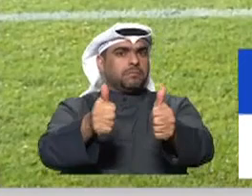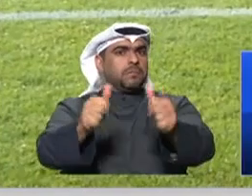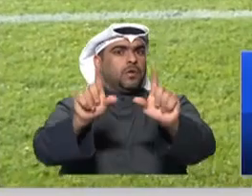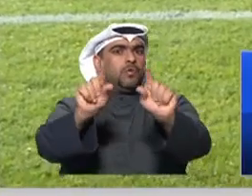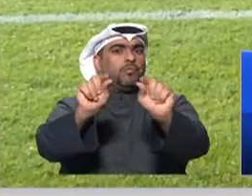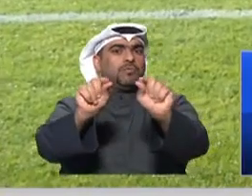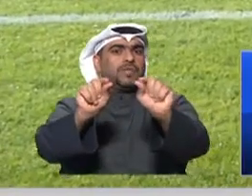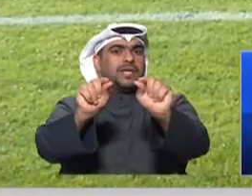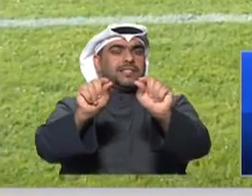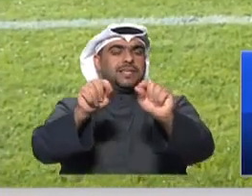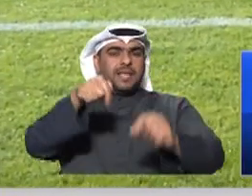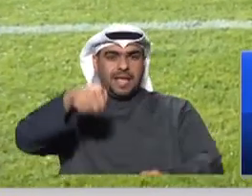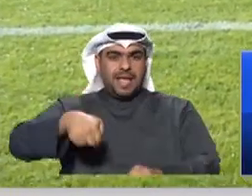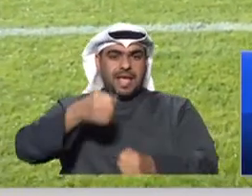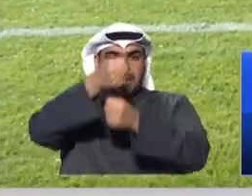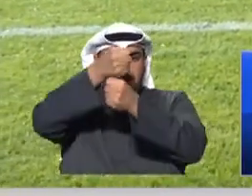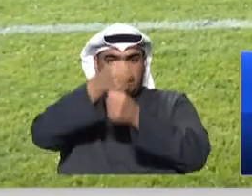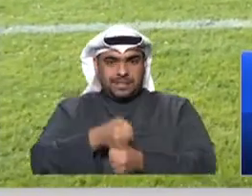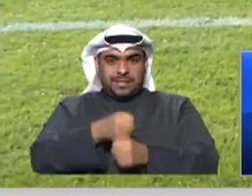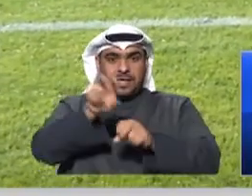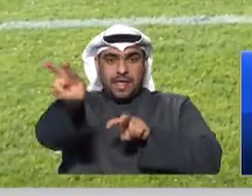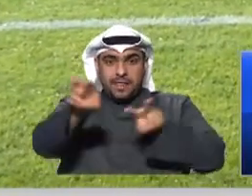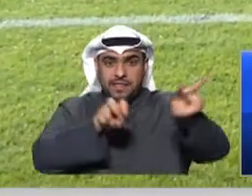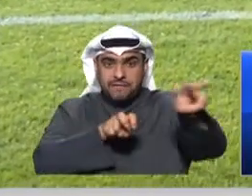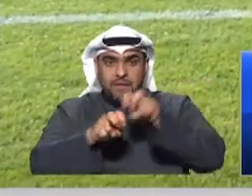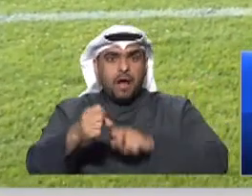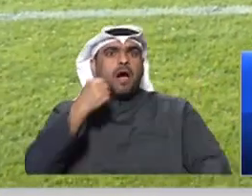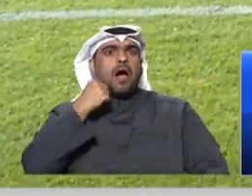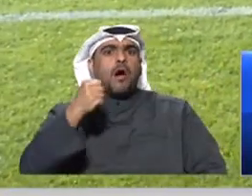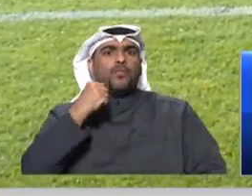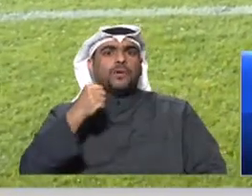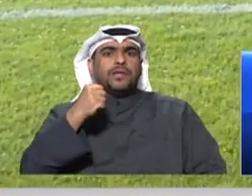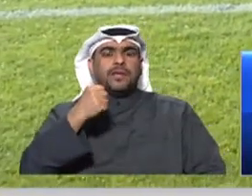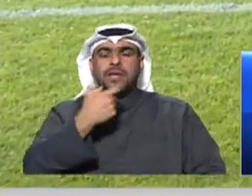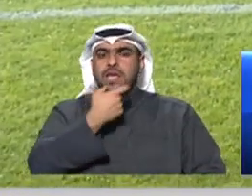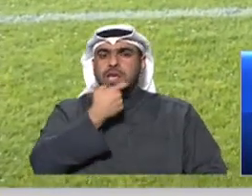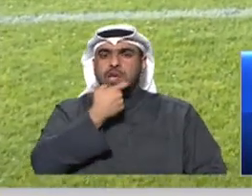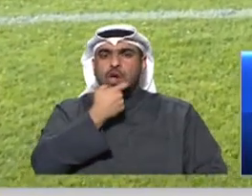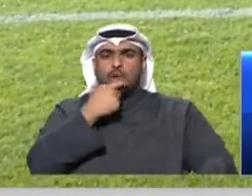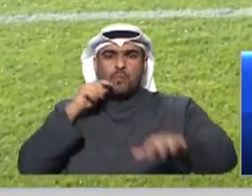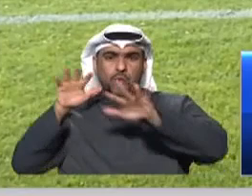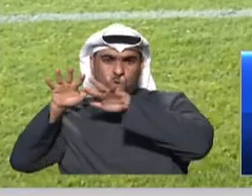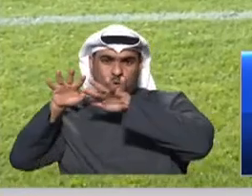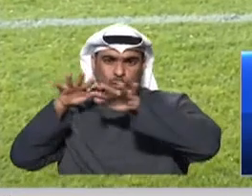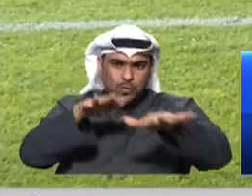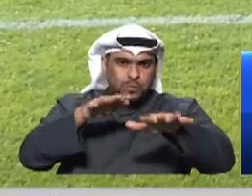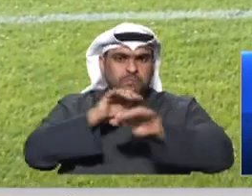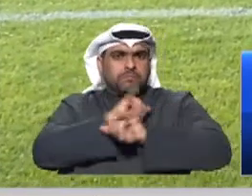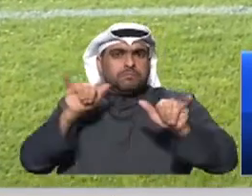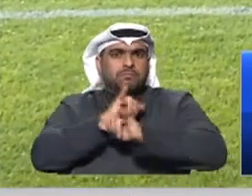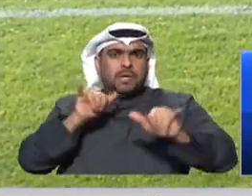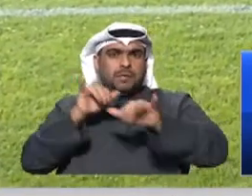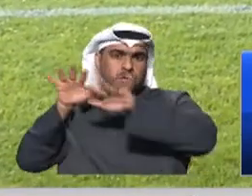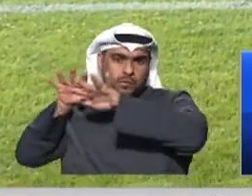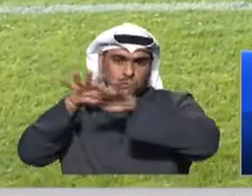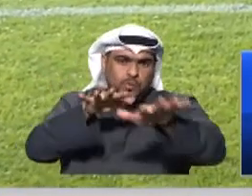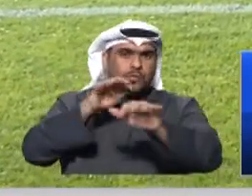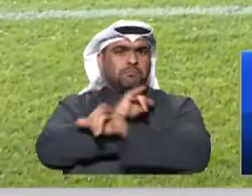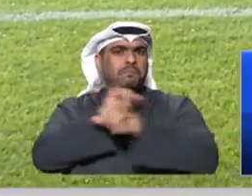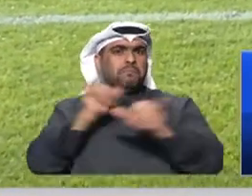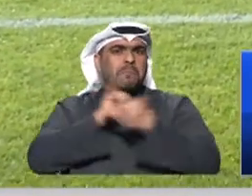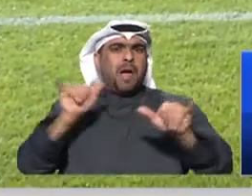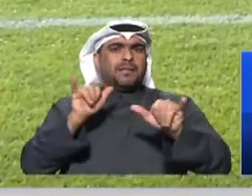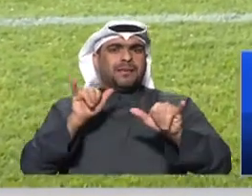هذه المباراة، يعني سجلوا أهداف وهذا يعطي انطباع ولله الحمد في إخواني اللاعبين في تكاملهم في